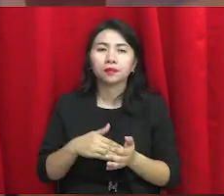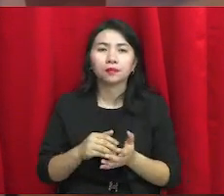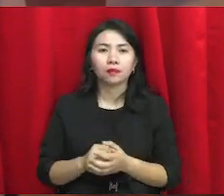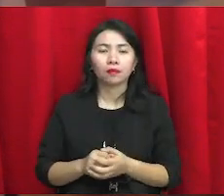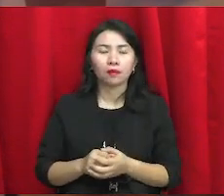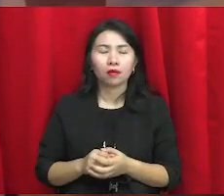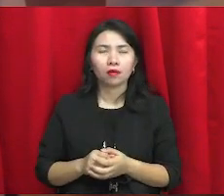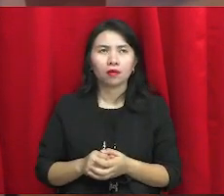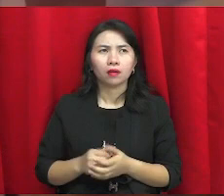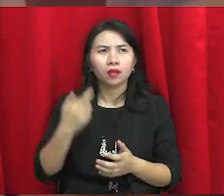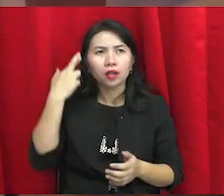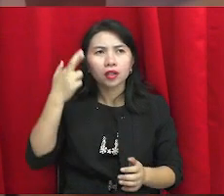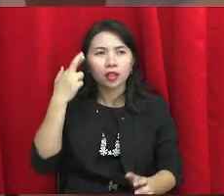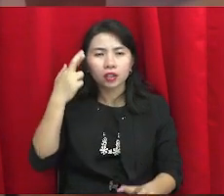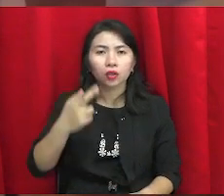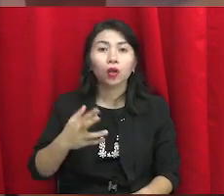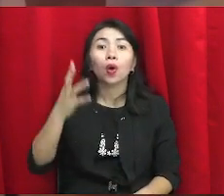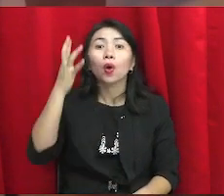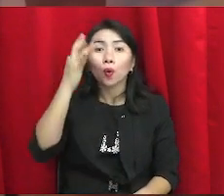Kaya natin